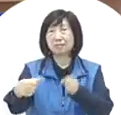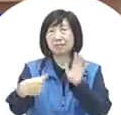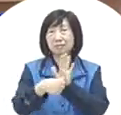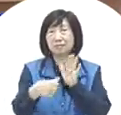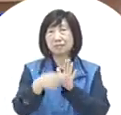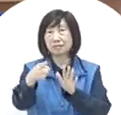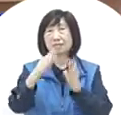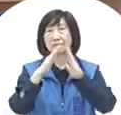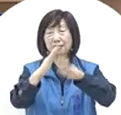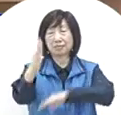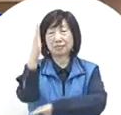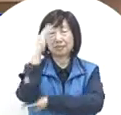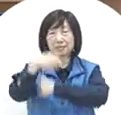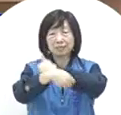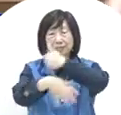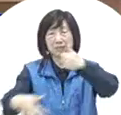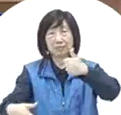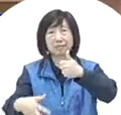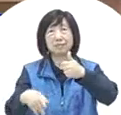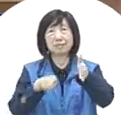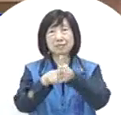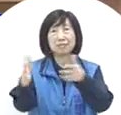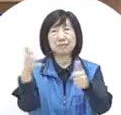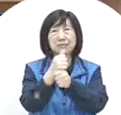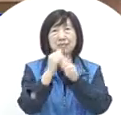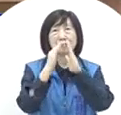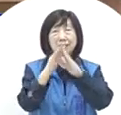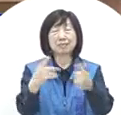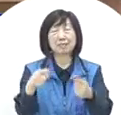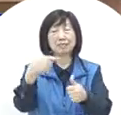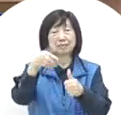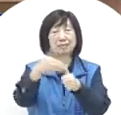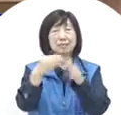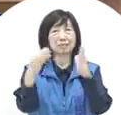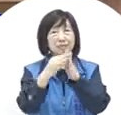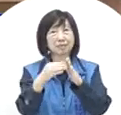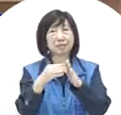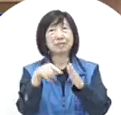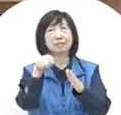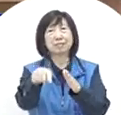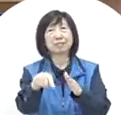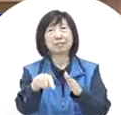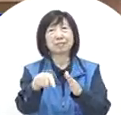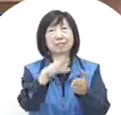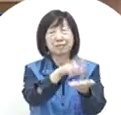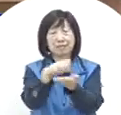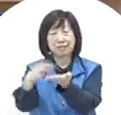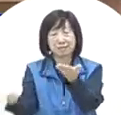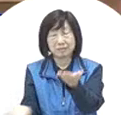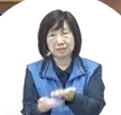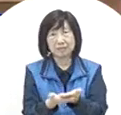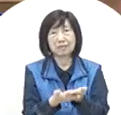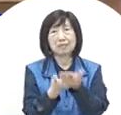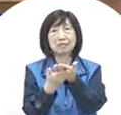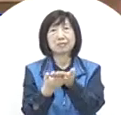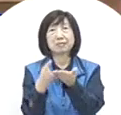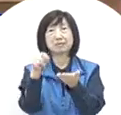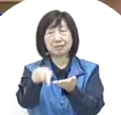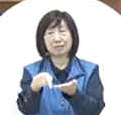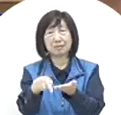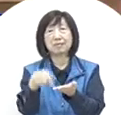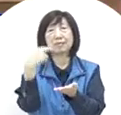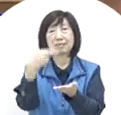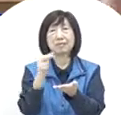关，尤其是直辖市的主管机关，就教育局，要检具相对应的理由跟相关的证